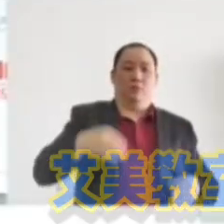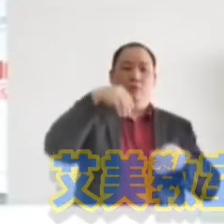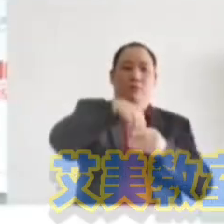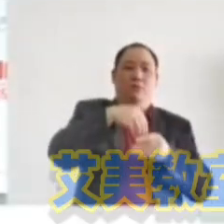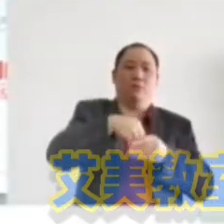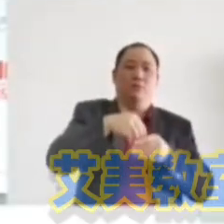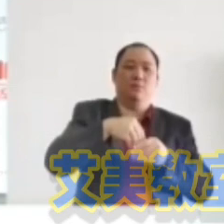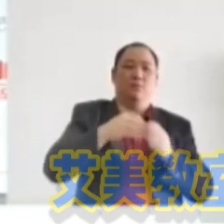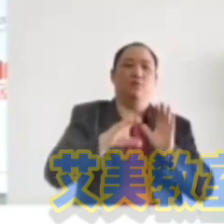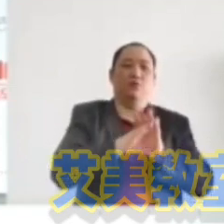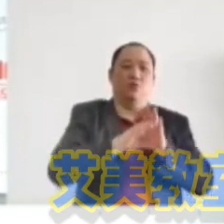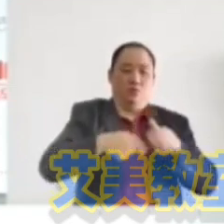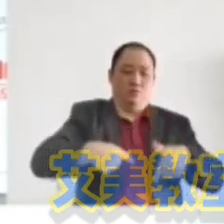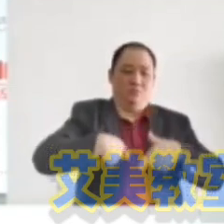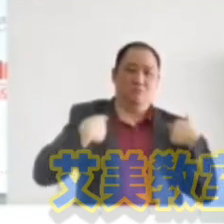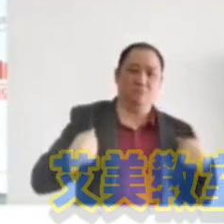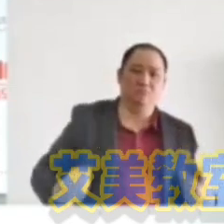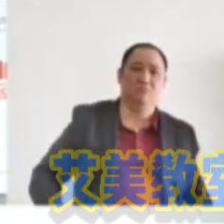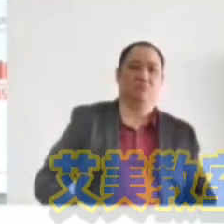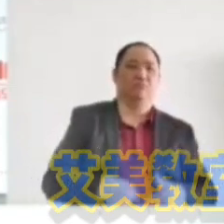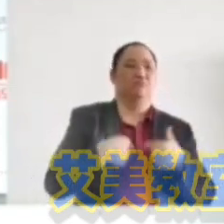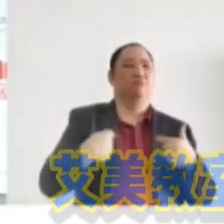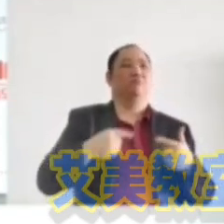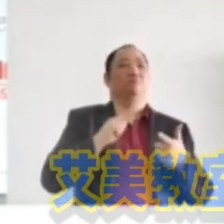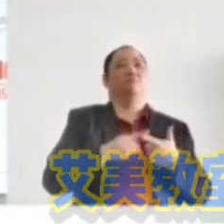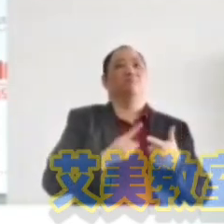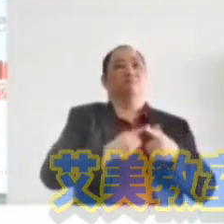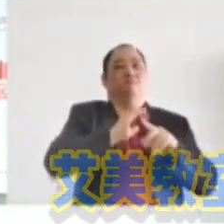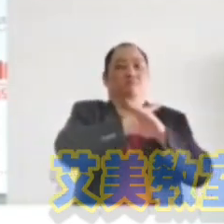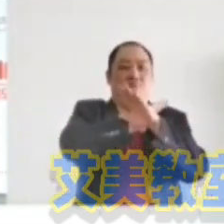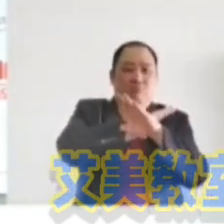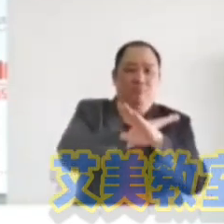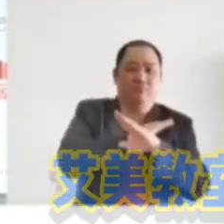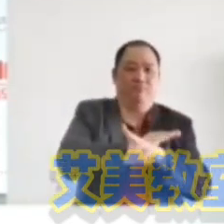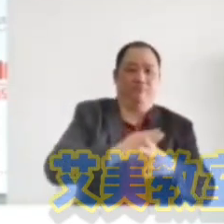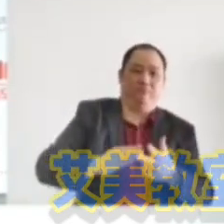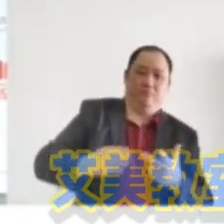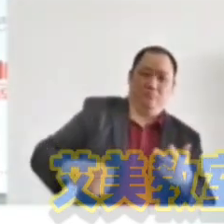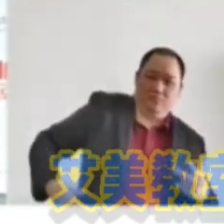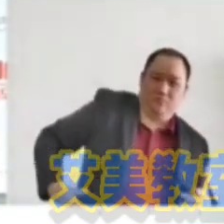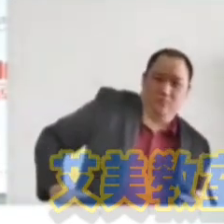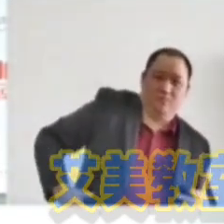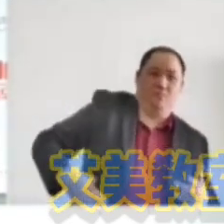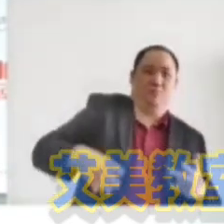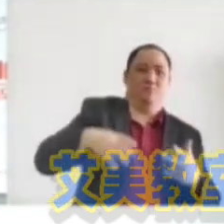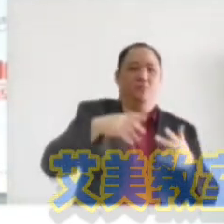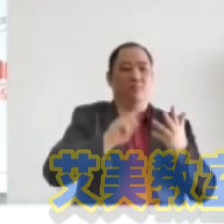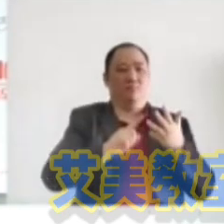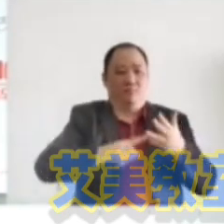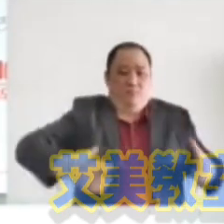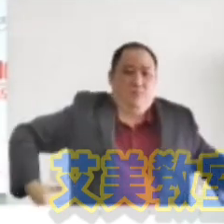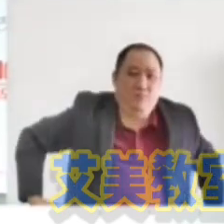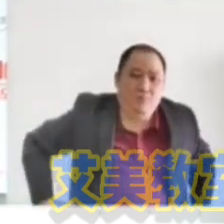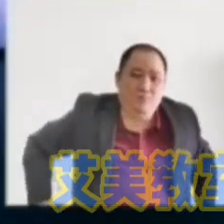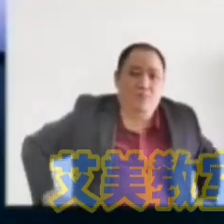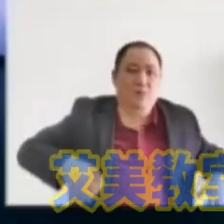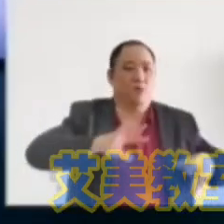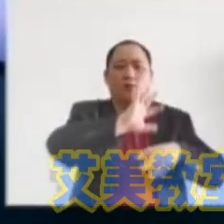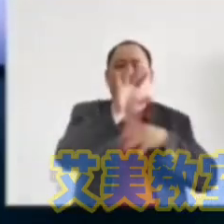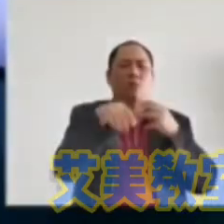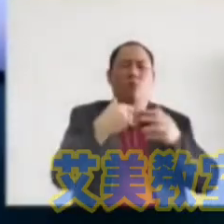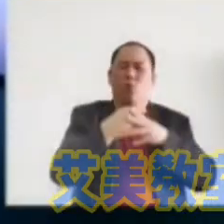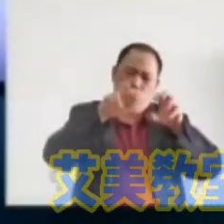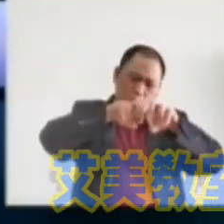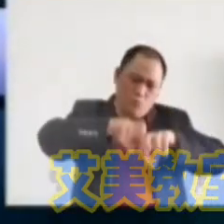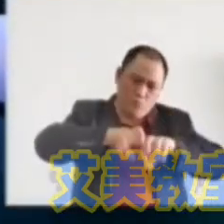肠胃、我们的这个卵巢、我们的抗肥胖、抗肿瘤，还有这一个免疫力的这个等等的这个医